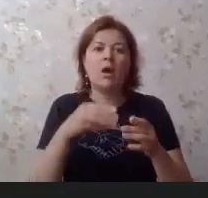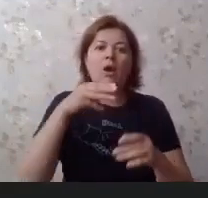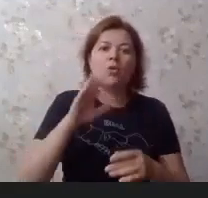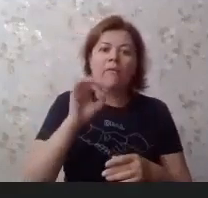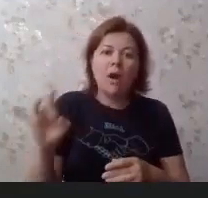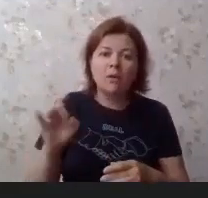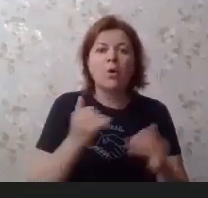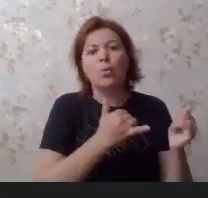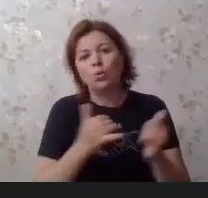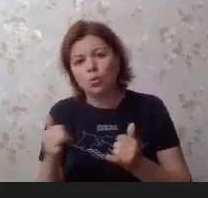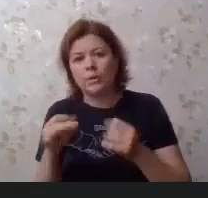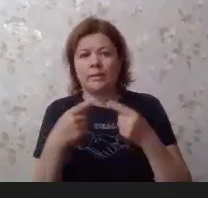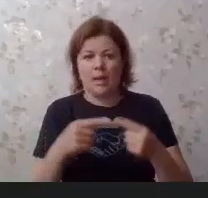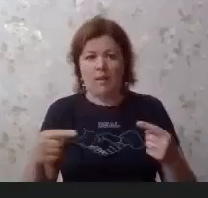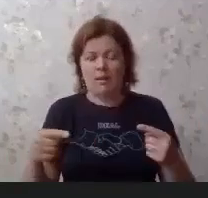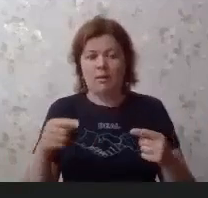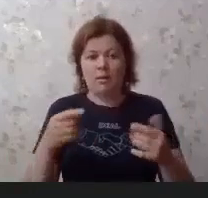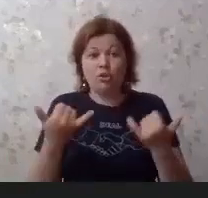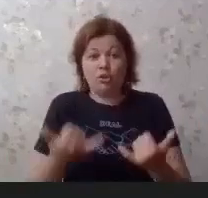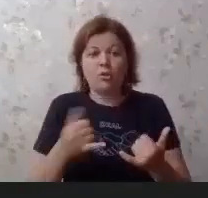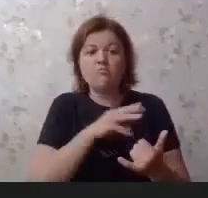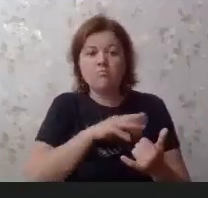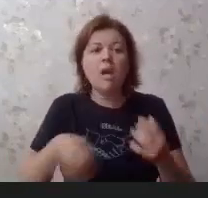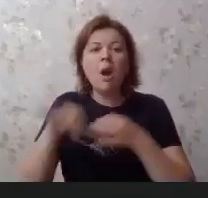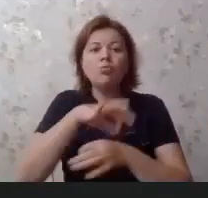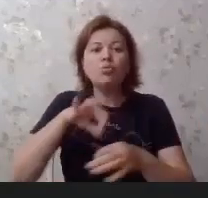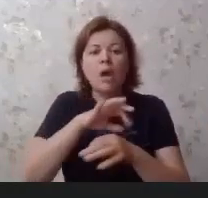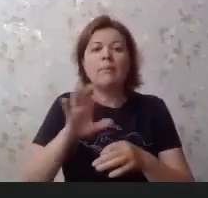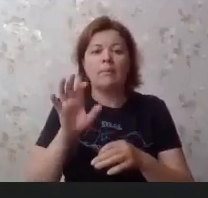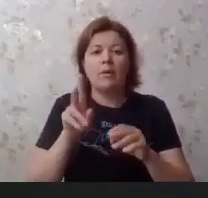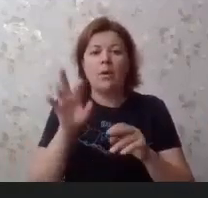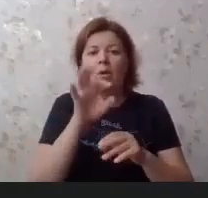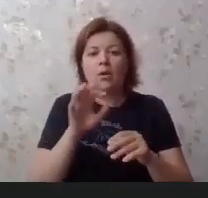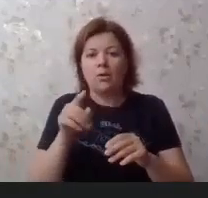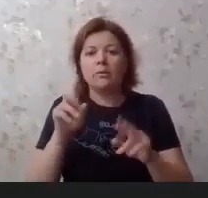Но в данном случае мы говорим прежде всего, конечно же, о технических средствах реабилитации.